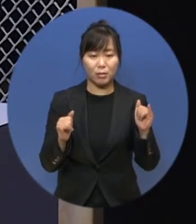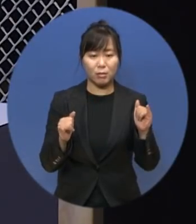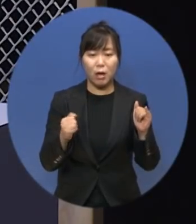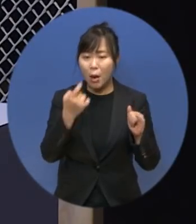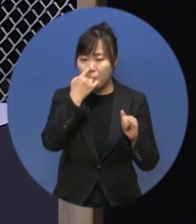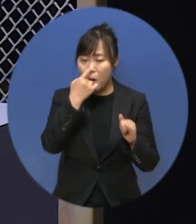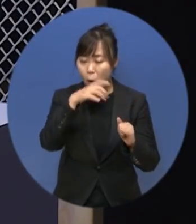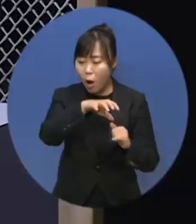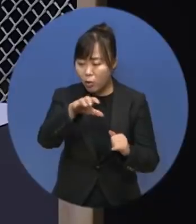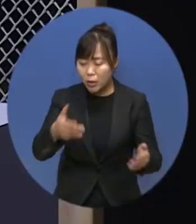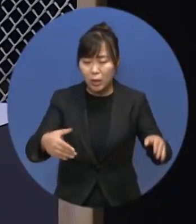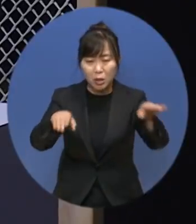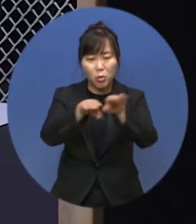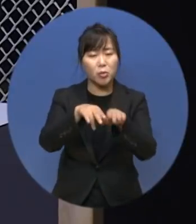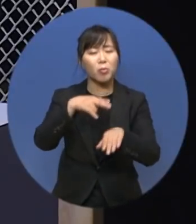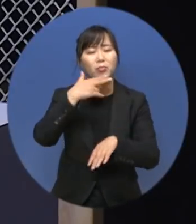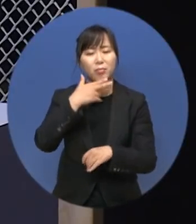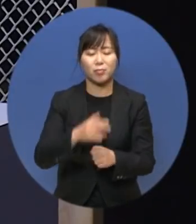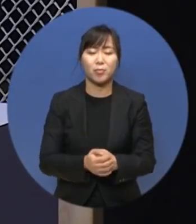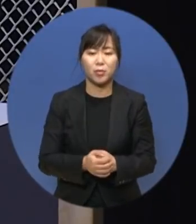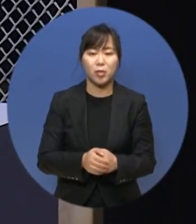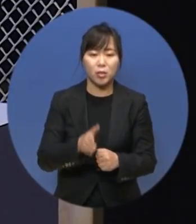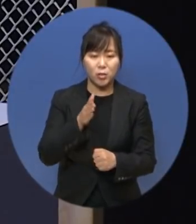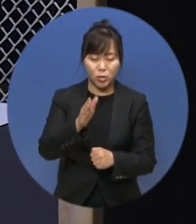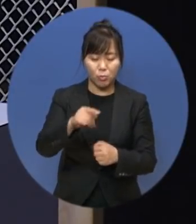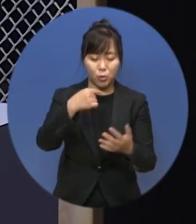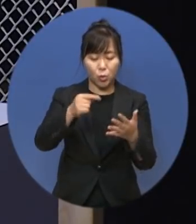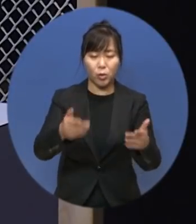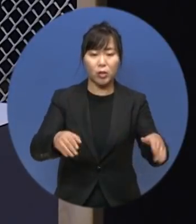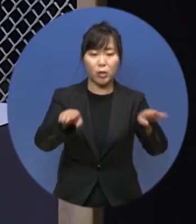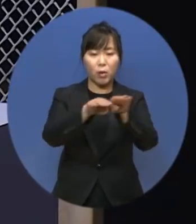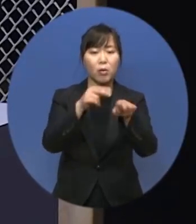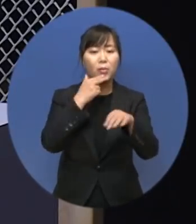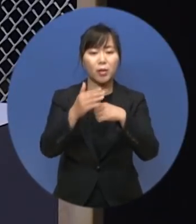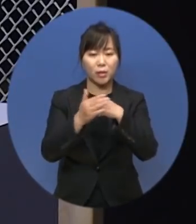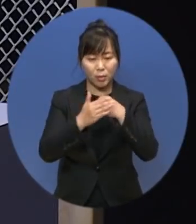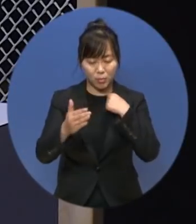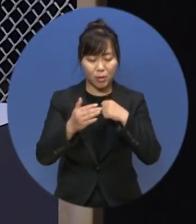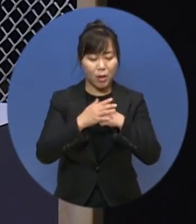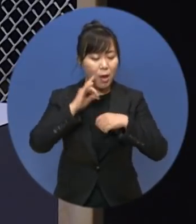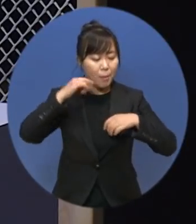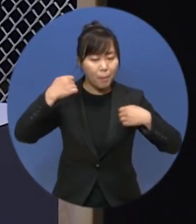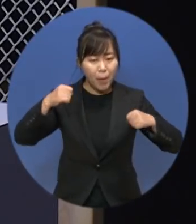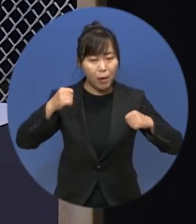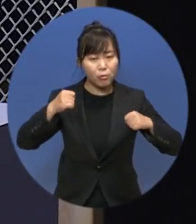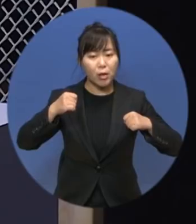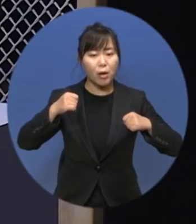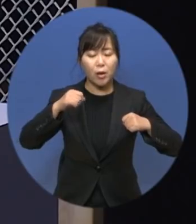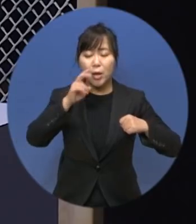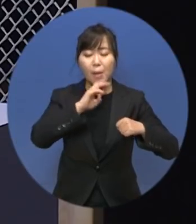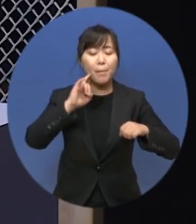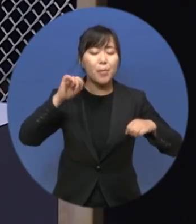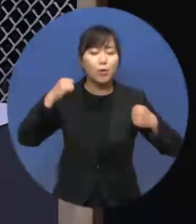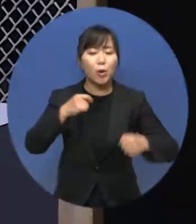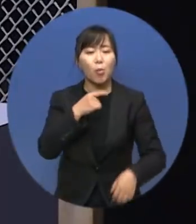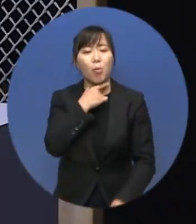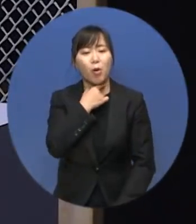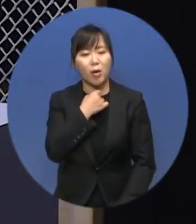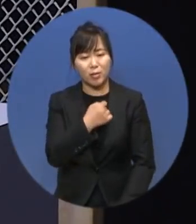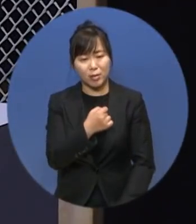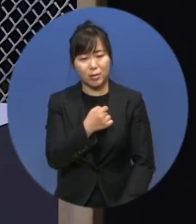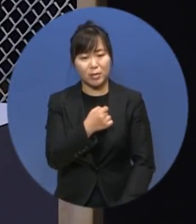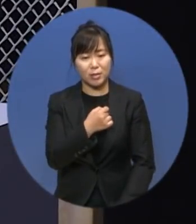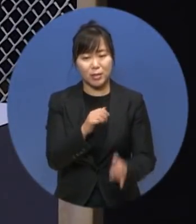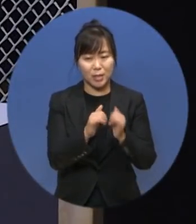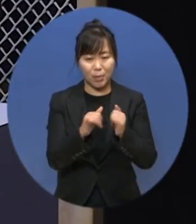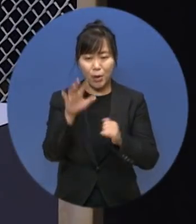받을 수 있는 기관이 전혀 없어요. 전문 교육기관이 없어서 이제 배우나 뮤지컬을 꿈꾸는